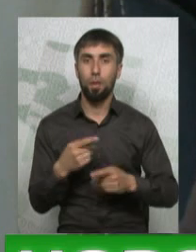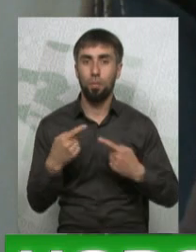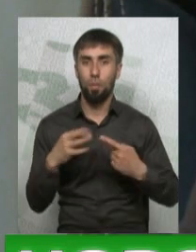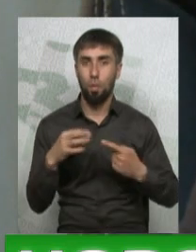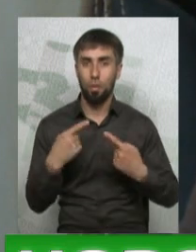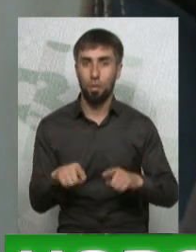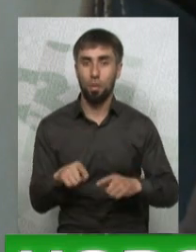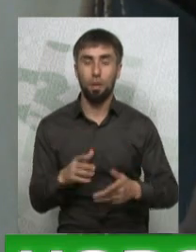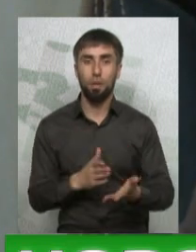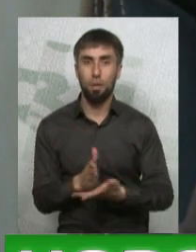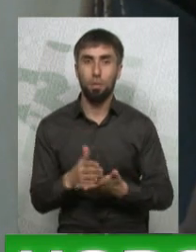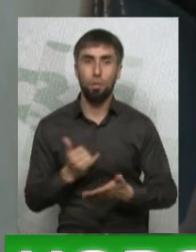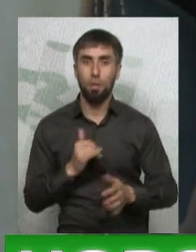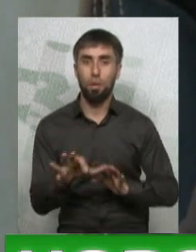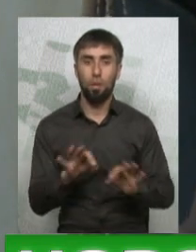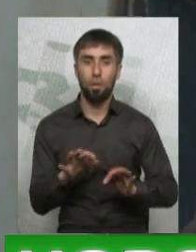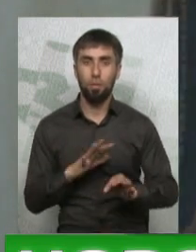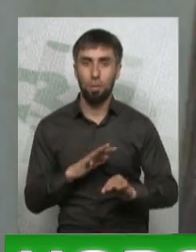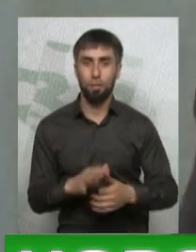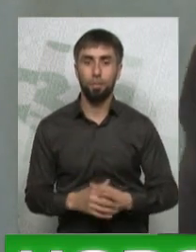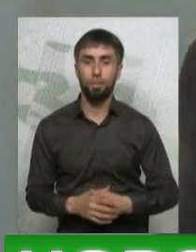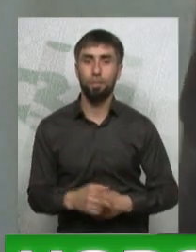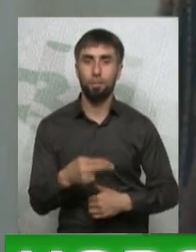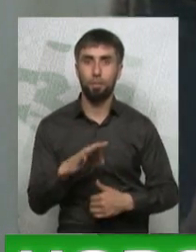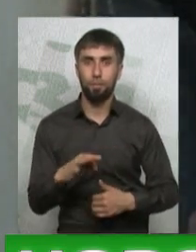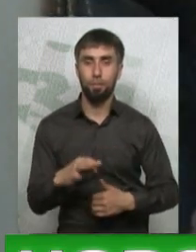нас идет по